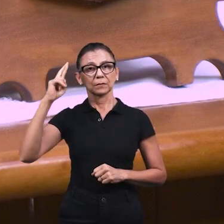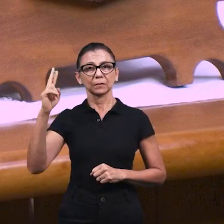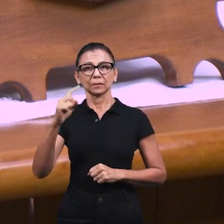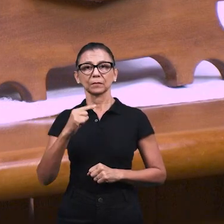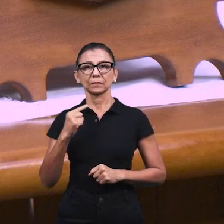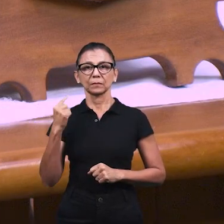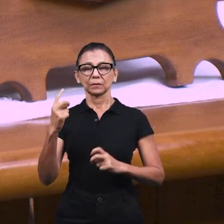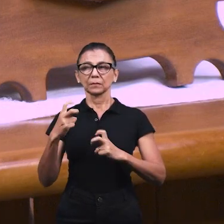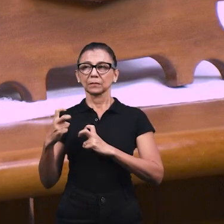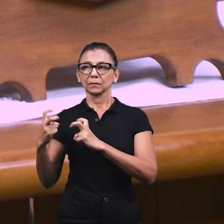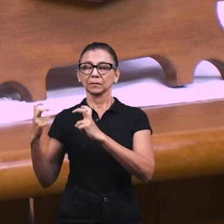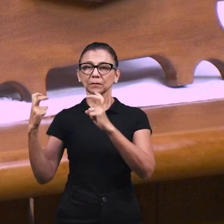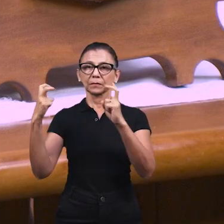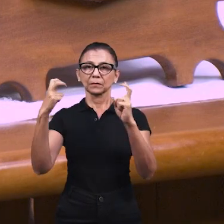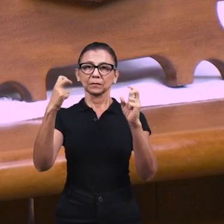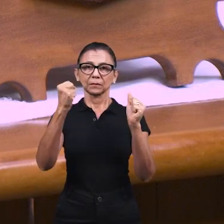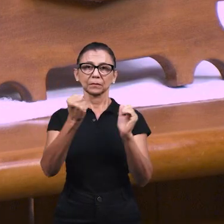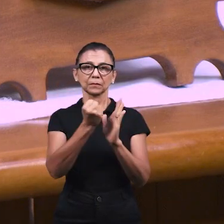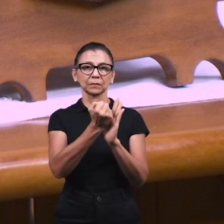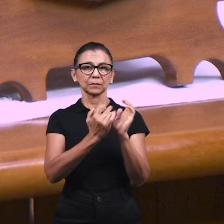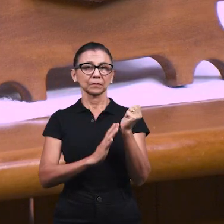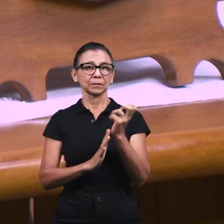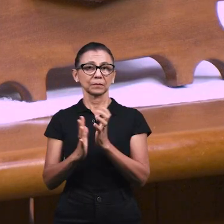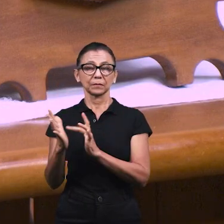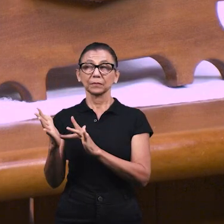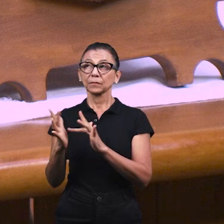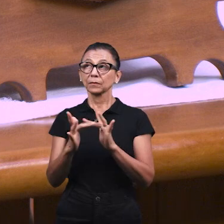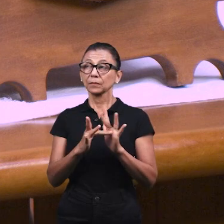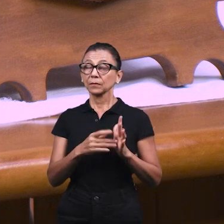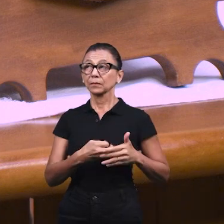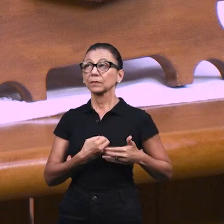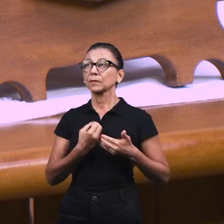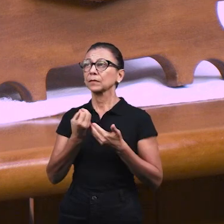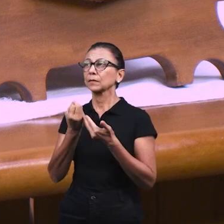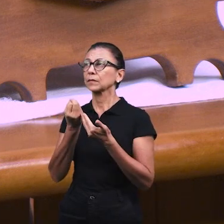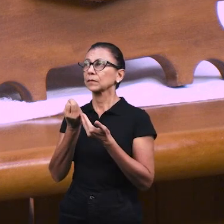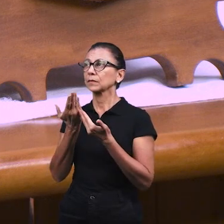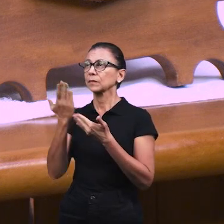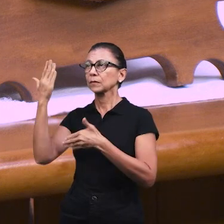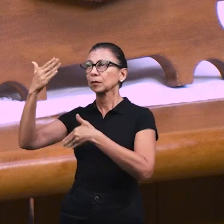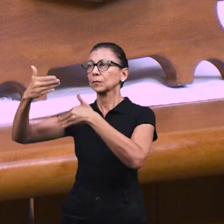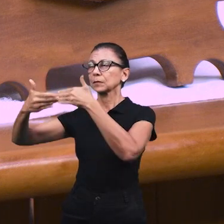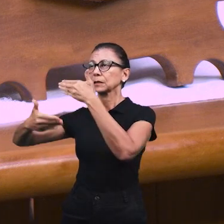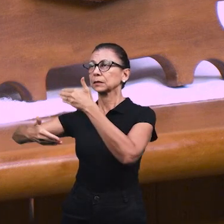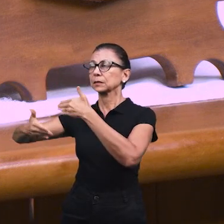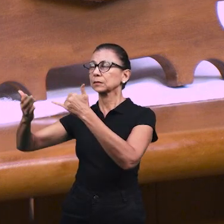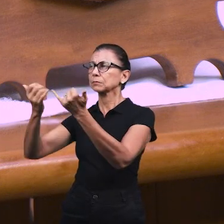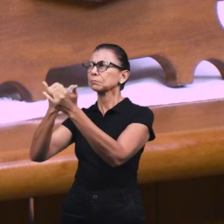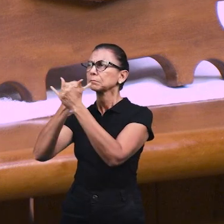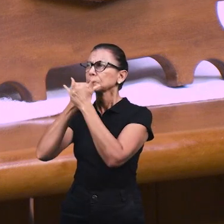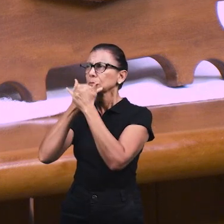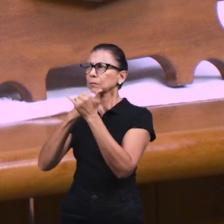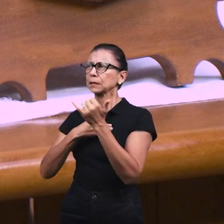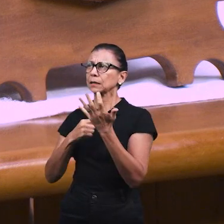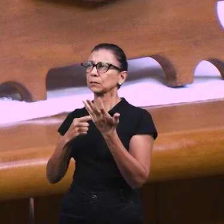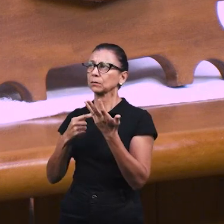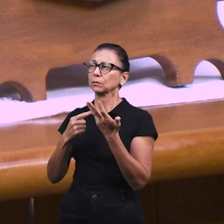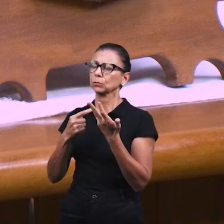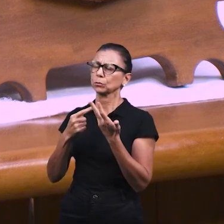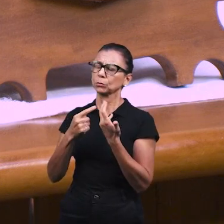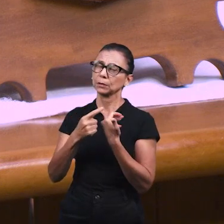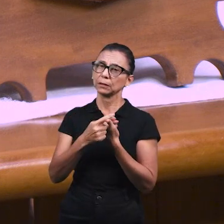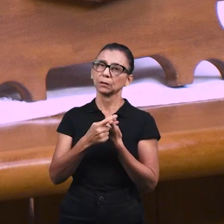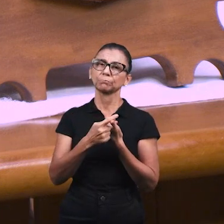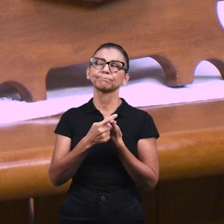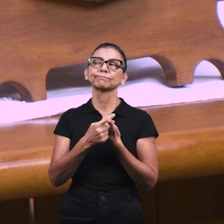Seigneur, nous prions par le pouvoir qui est dans le sang du Seigneur Jésus. Nous mettons nos vies devant ton autel. Nous demandons, Seigneur, le pardon de nos